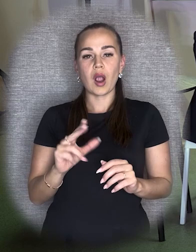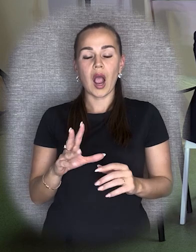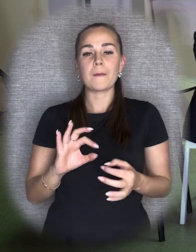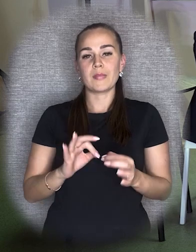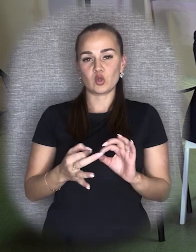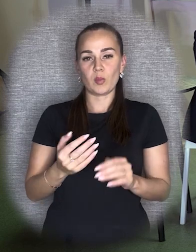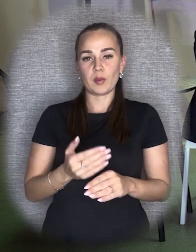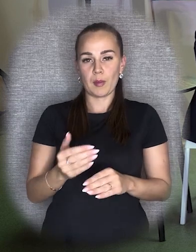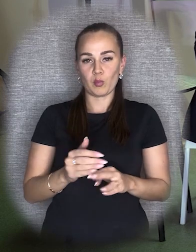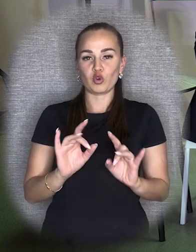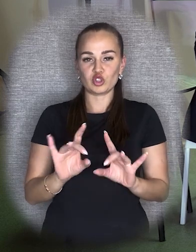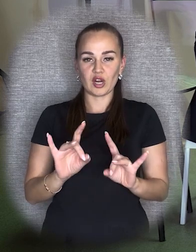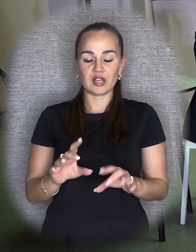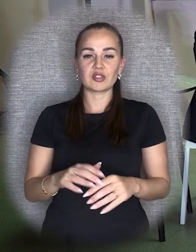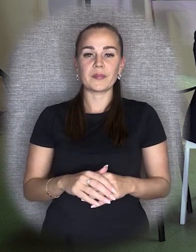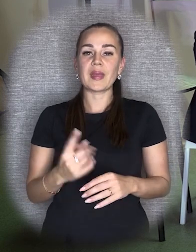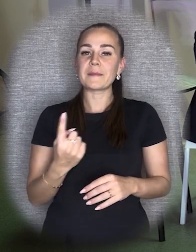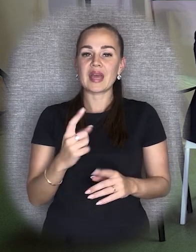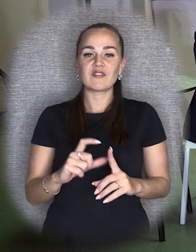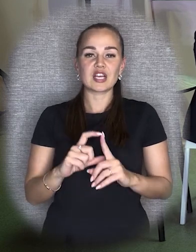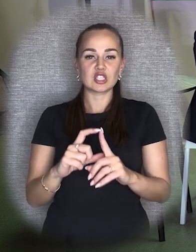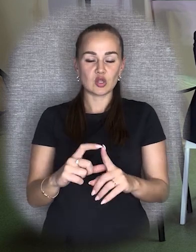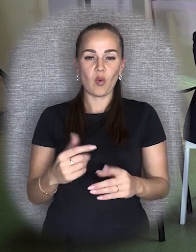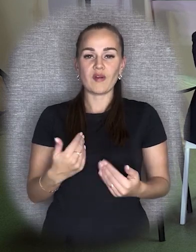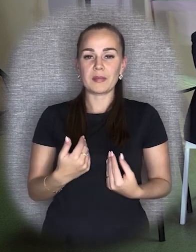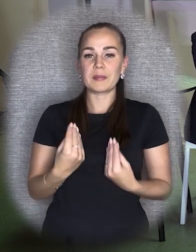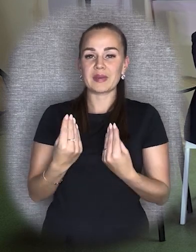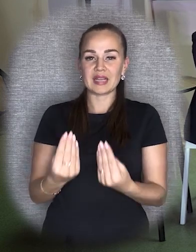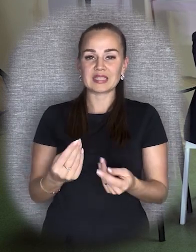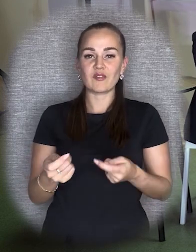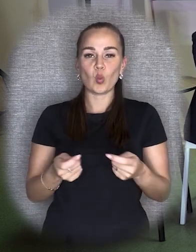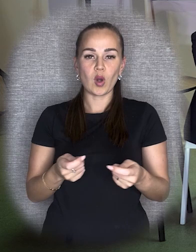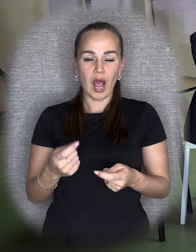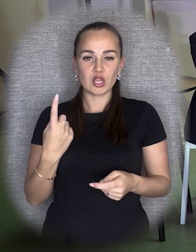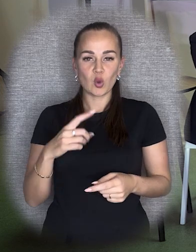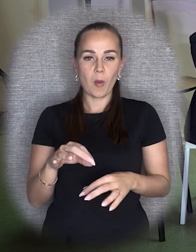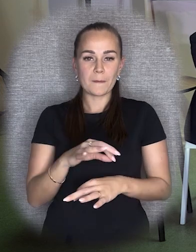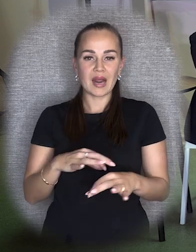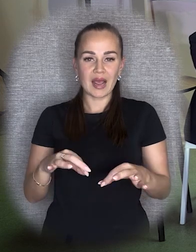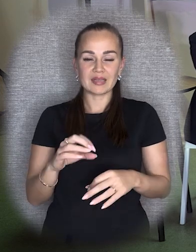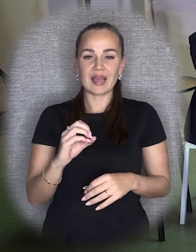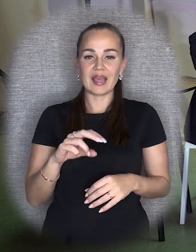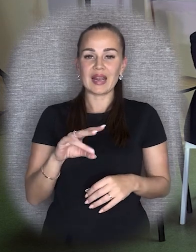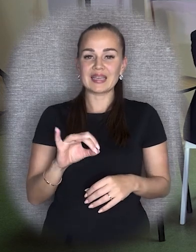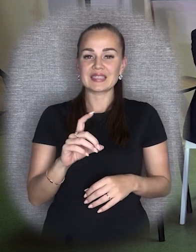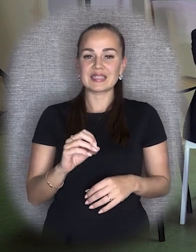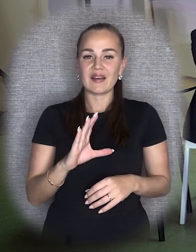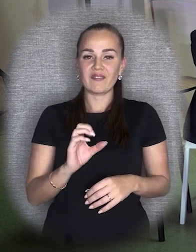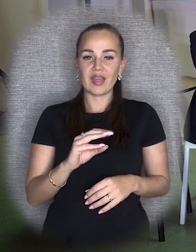нашим спикерам. А первое слово я предоставлю куратору проекта Елизавете